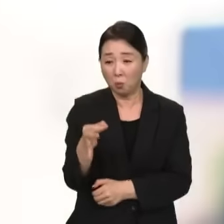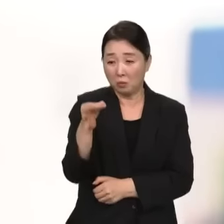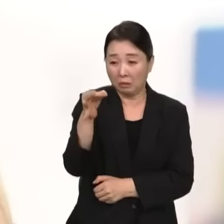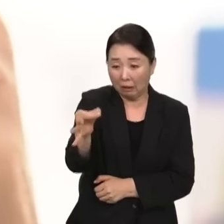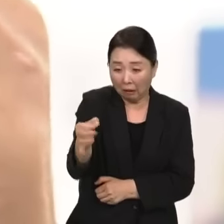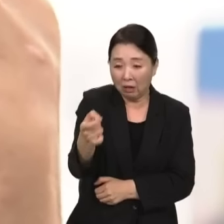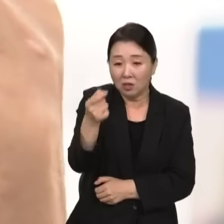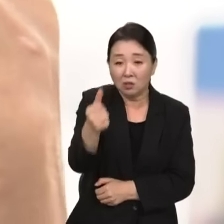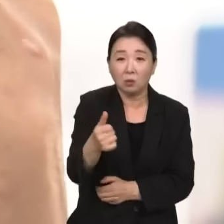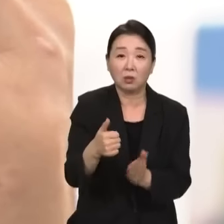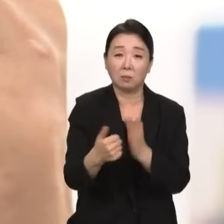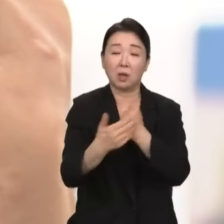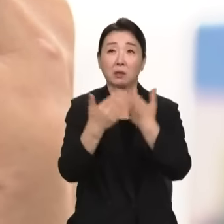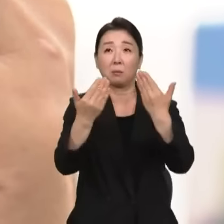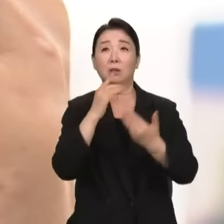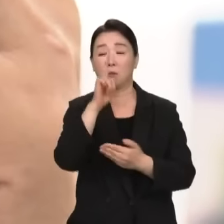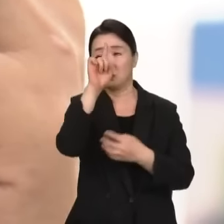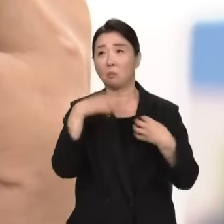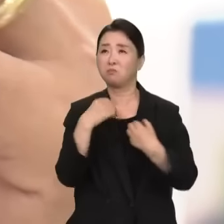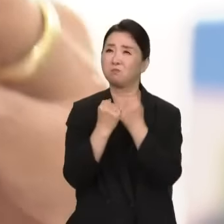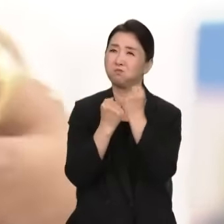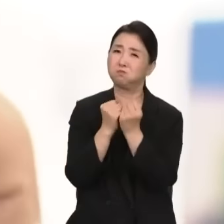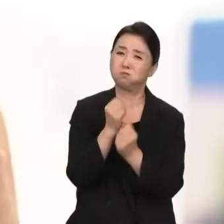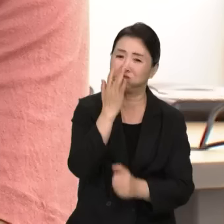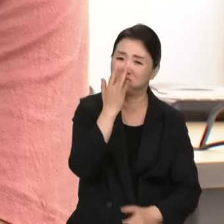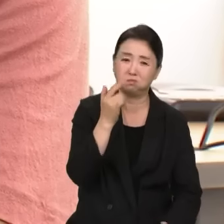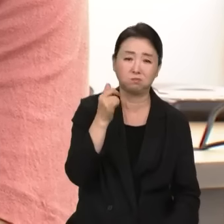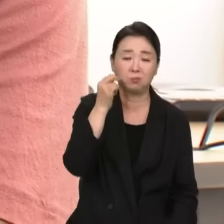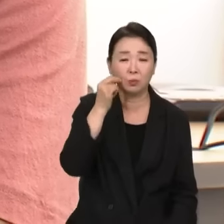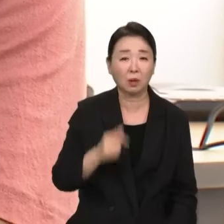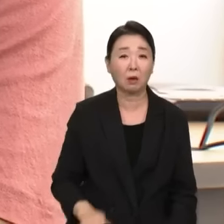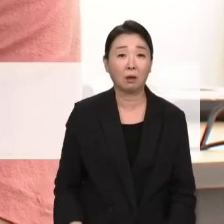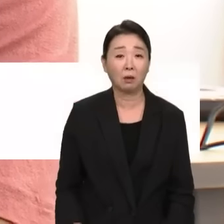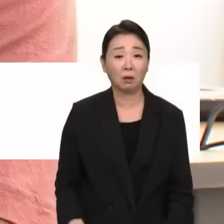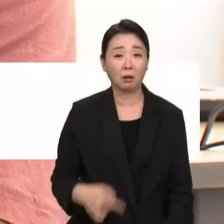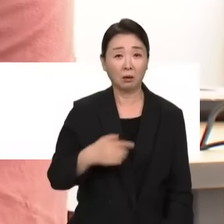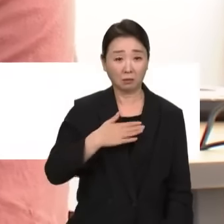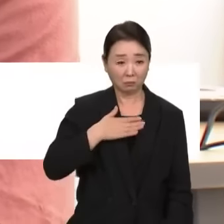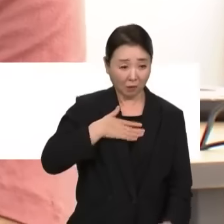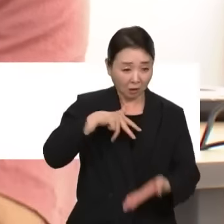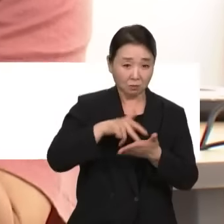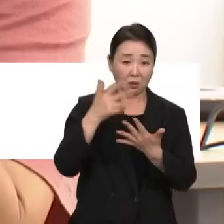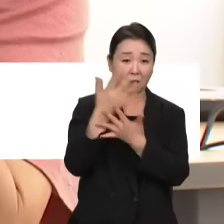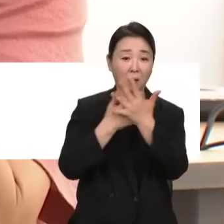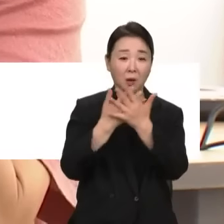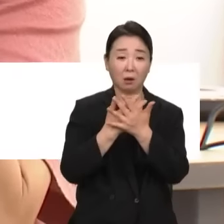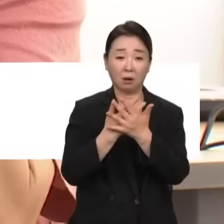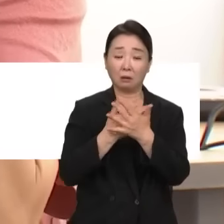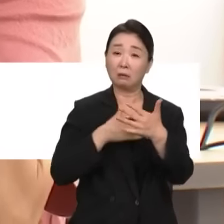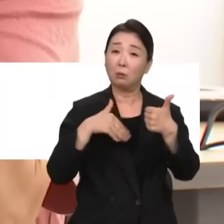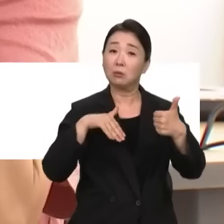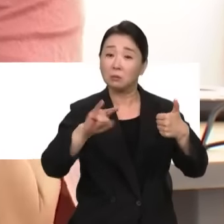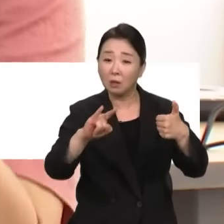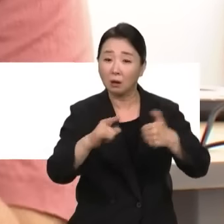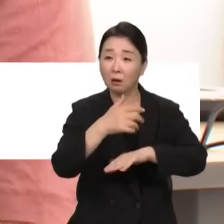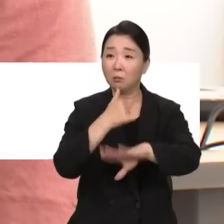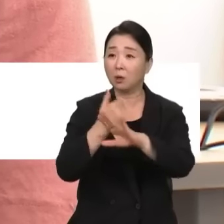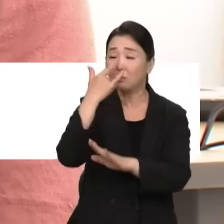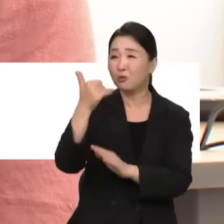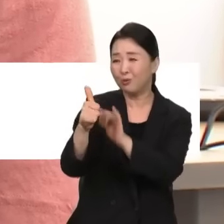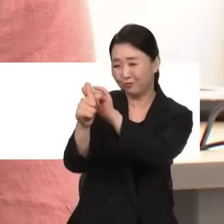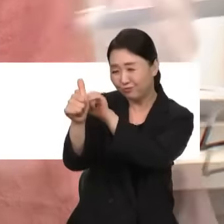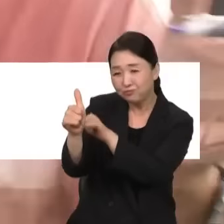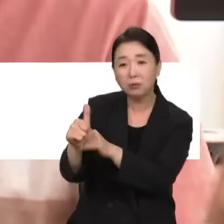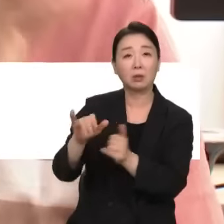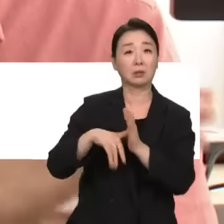정부 설명도 납득하기 어렵다고 말합니다. 그런데 저희가 애매해요. 저는 마지막 부모님 모시는 세대라